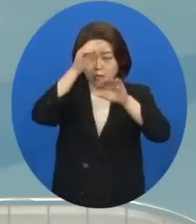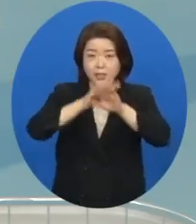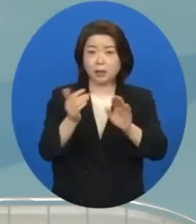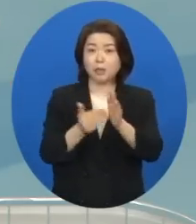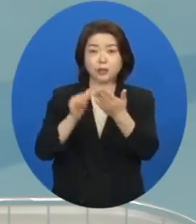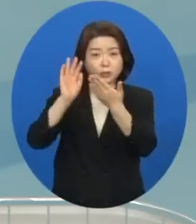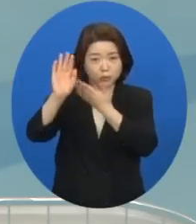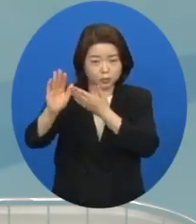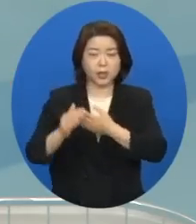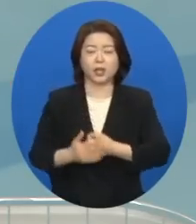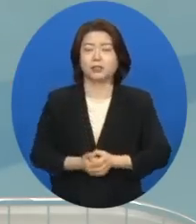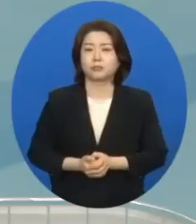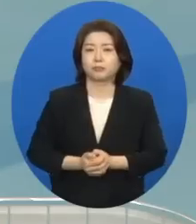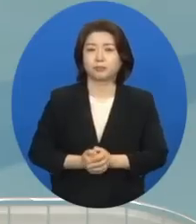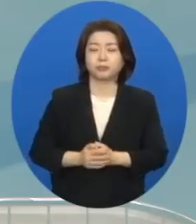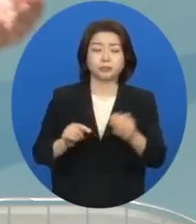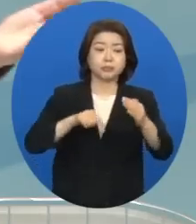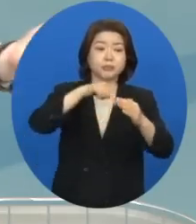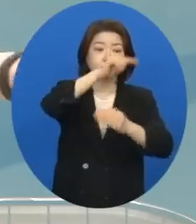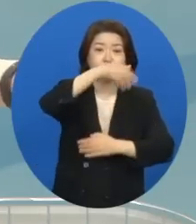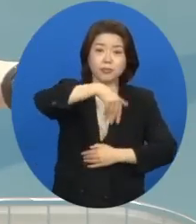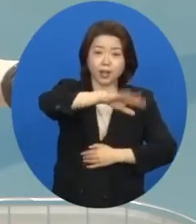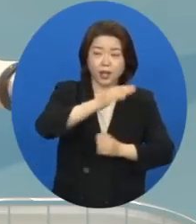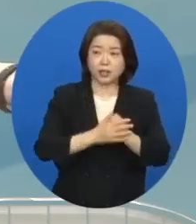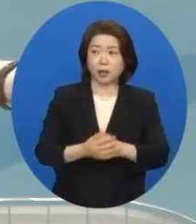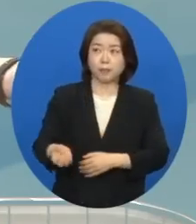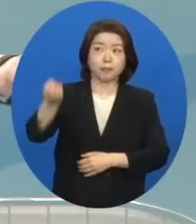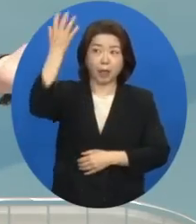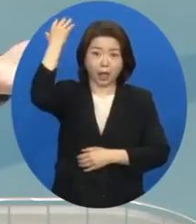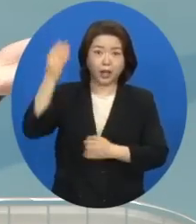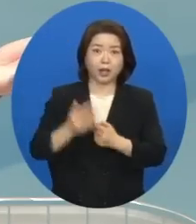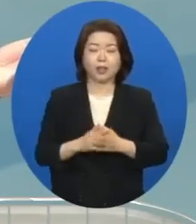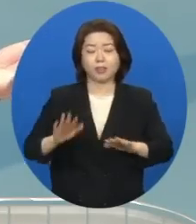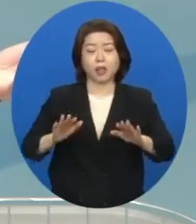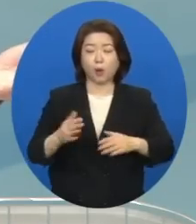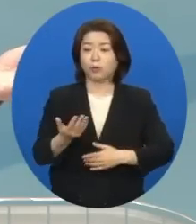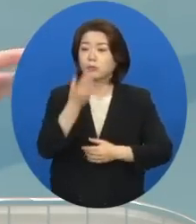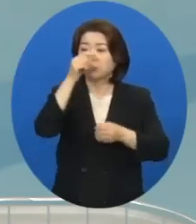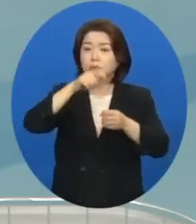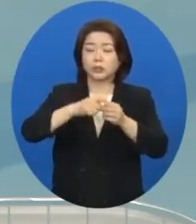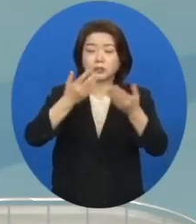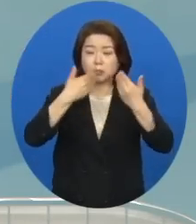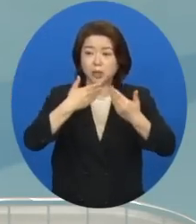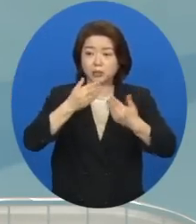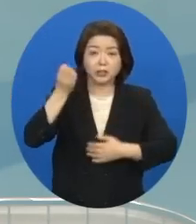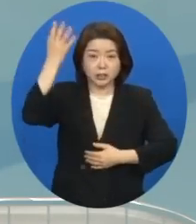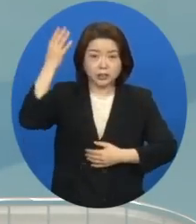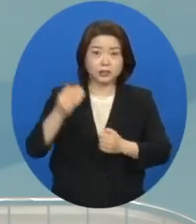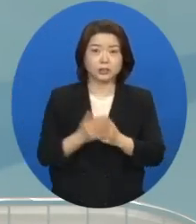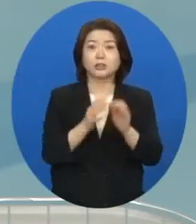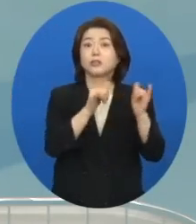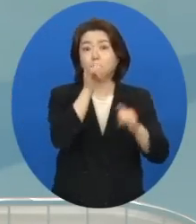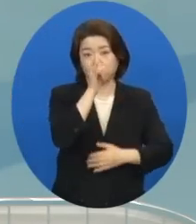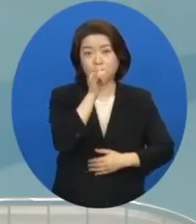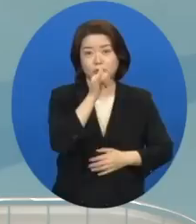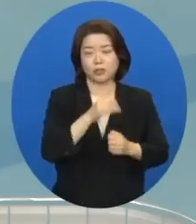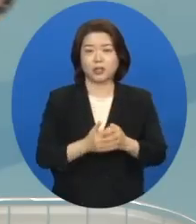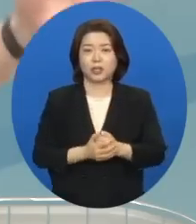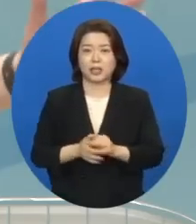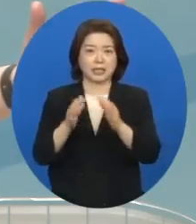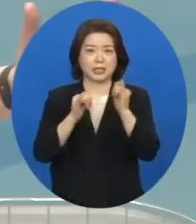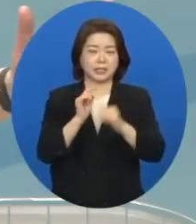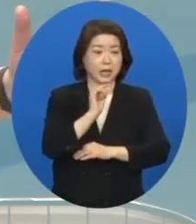끝나고 바깥에만 나갔는데 벌써 잊어버렸어, 성찬 받았는. 그런 사람도 있어요.